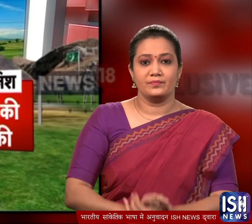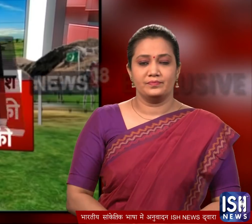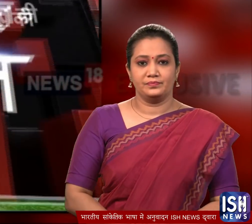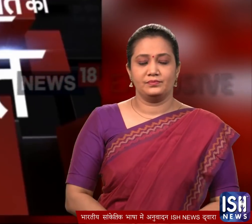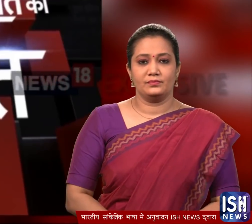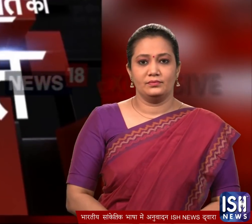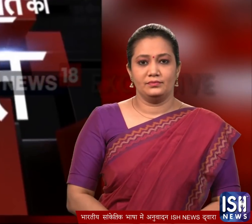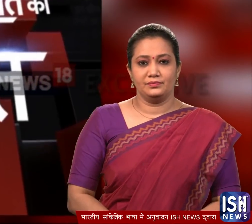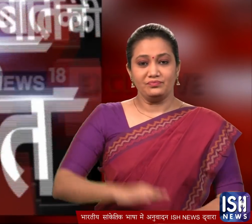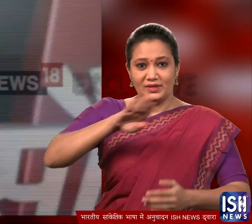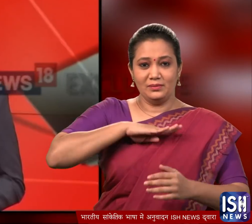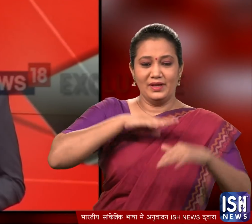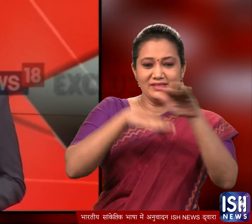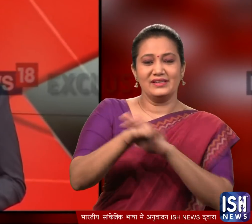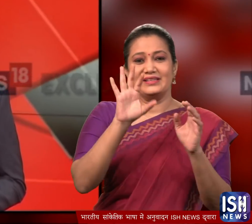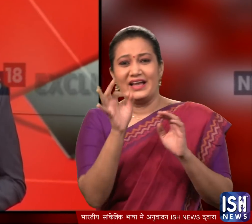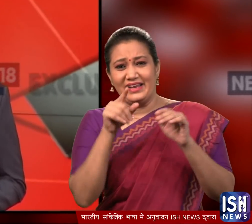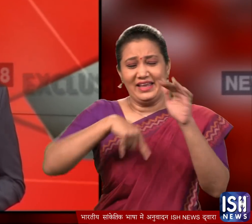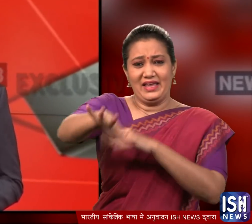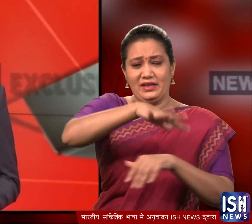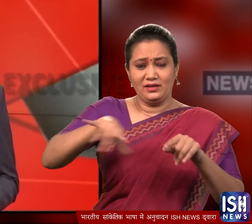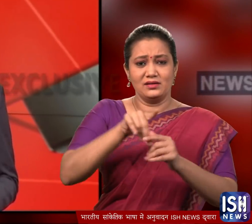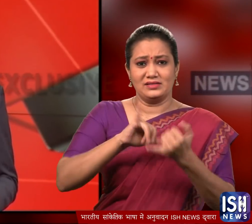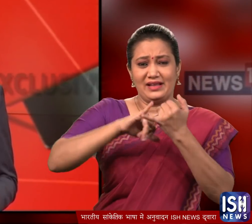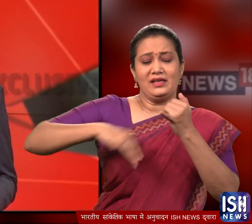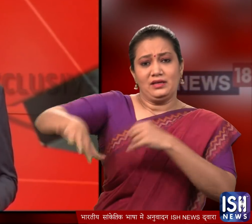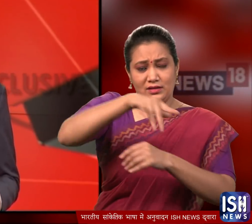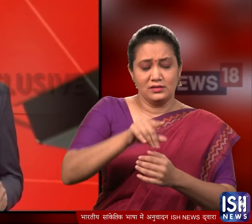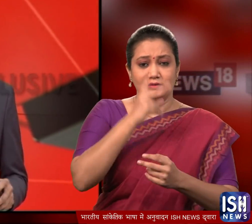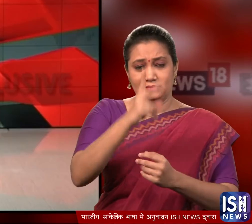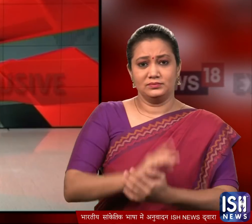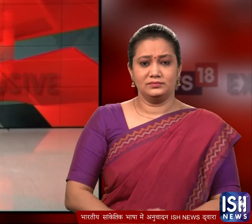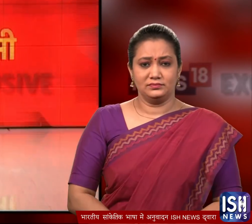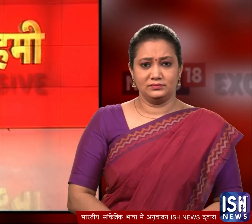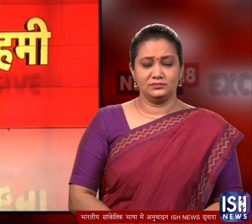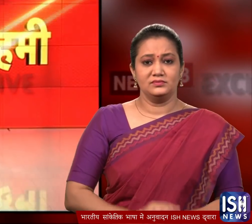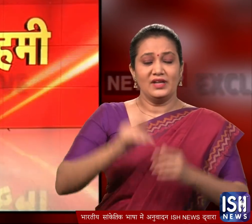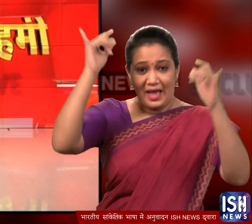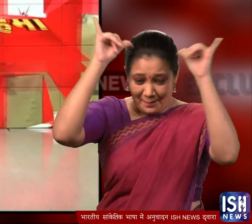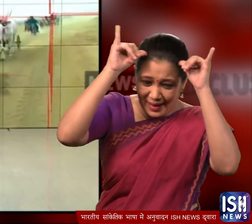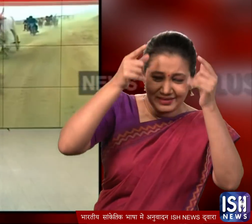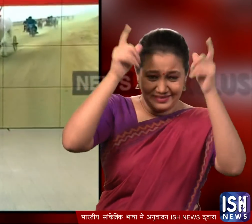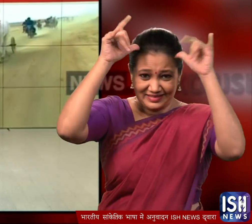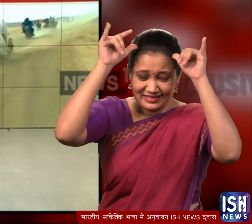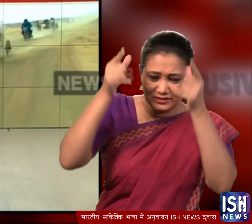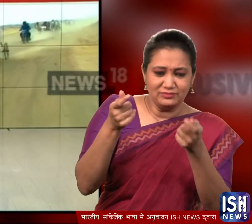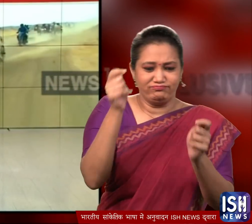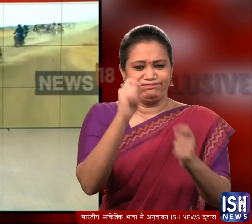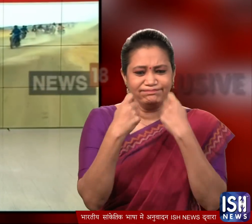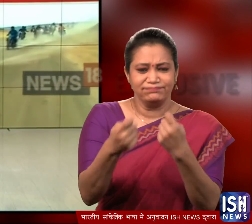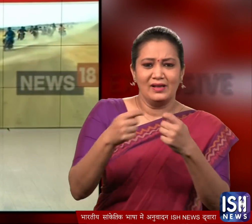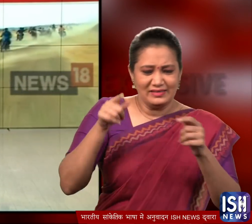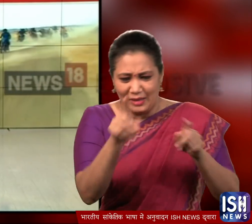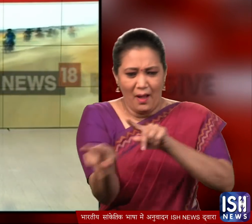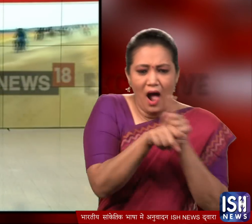साबित हो सकता है। महाराष्ट्र के सांगली जिले से एक परेशान करने वाला वीडियो सामने आया, जिसमें बैलगाड़ी रेस के दौरान कुछ लोग